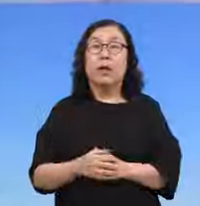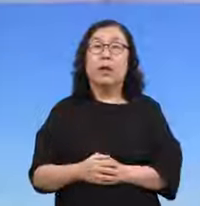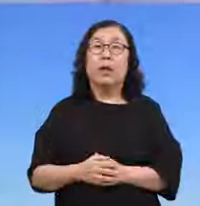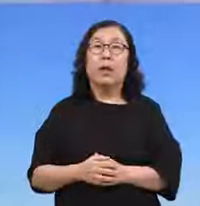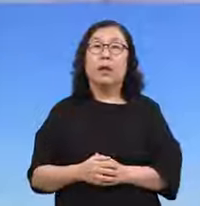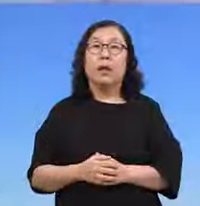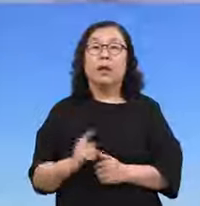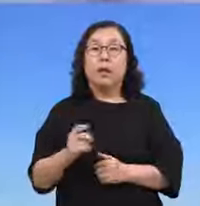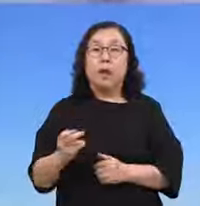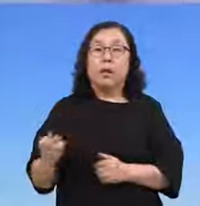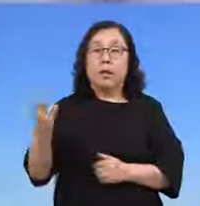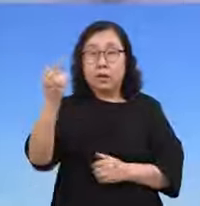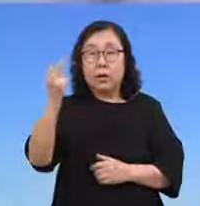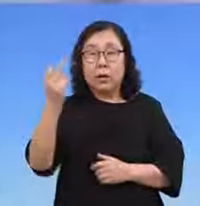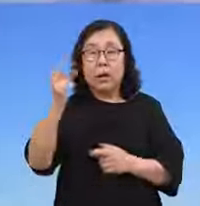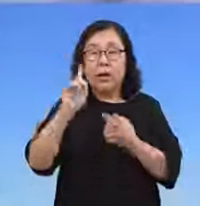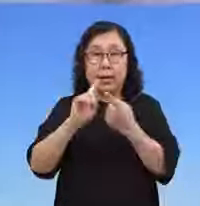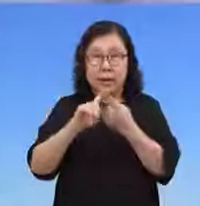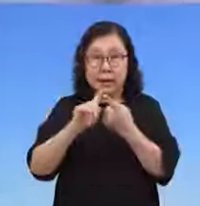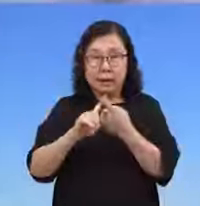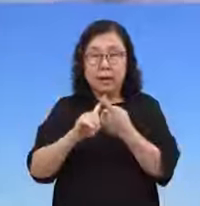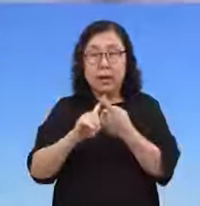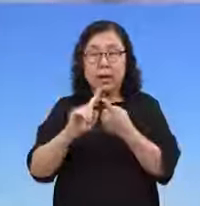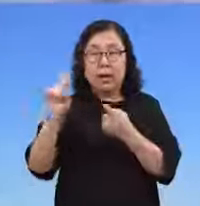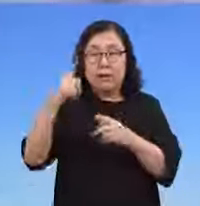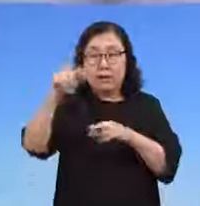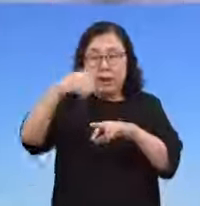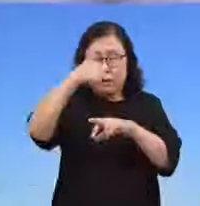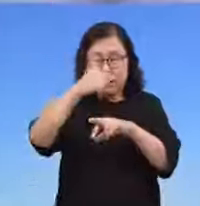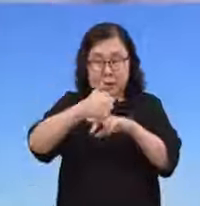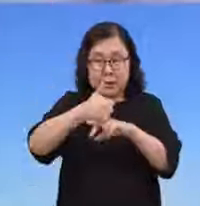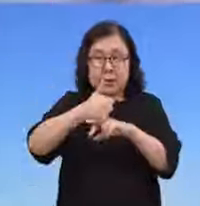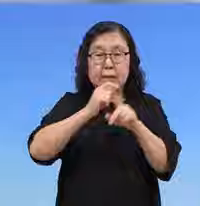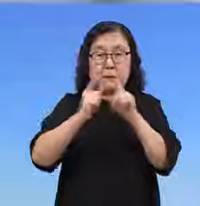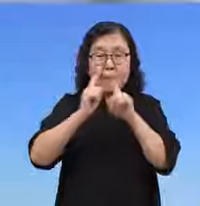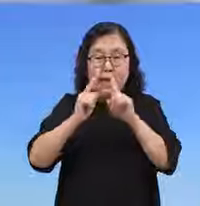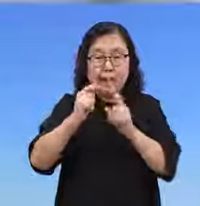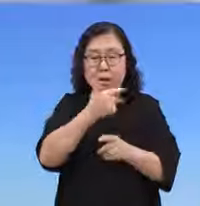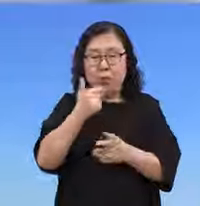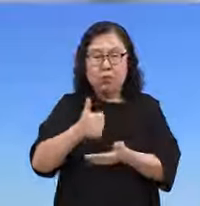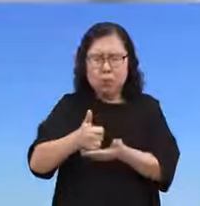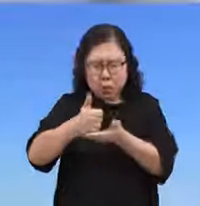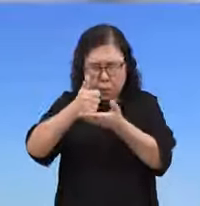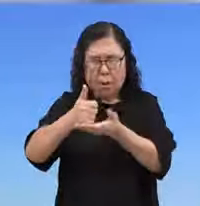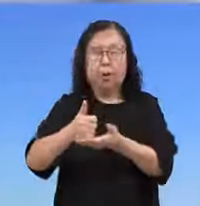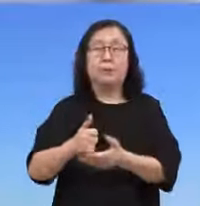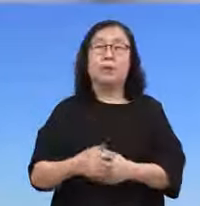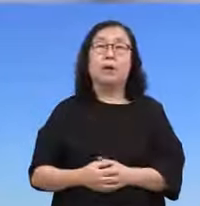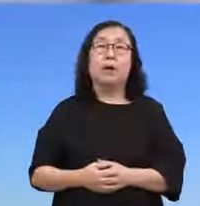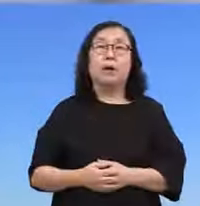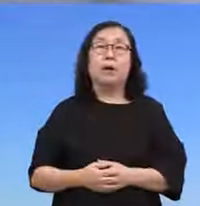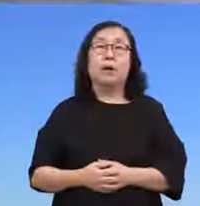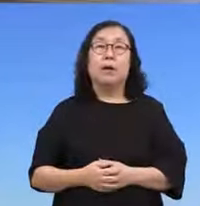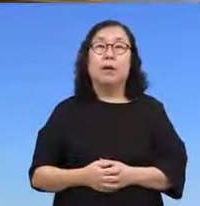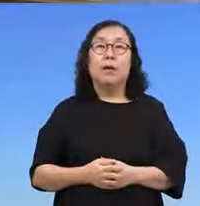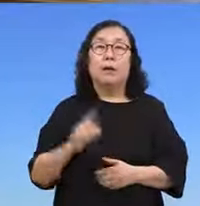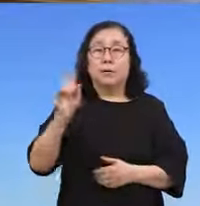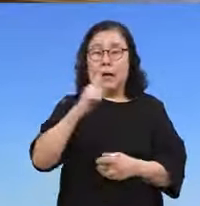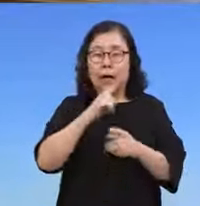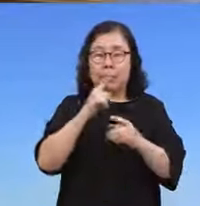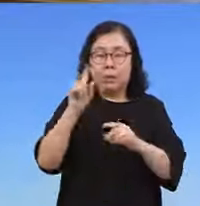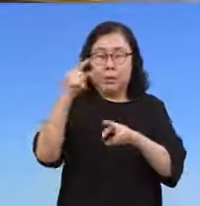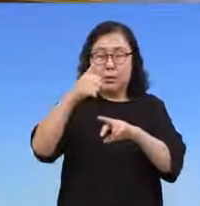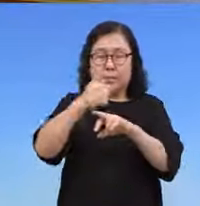이런 형 엘리압에 대하여 다윗이 보이는 반응이 진짜 존경스럽습니다. 29절